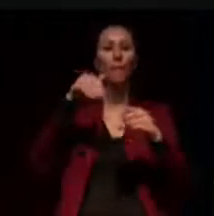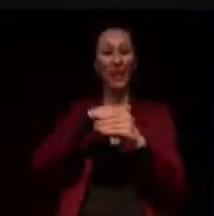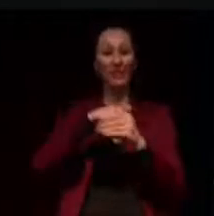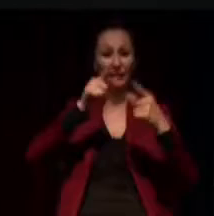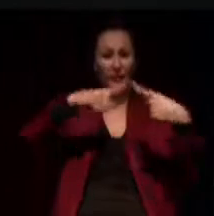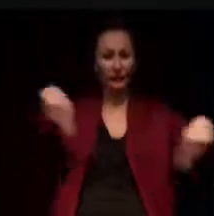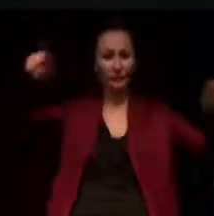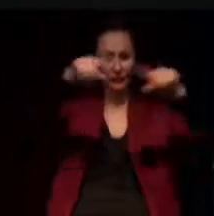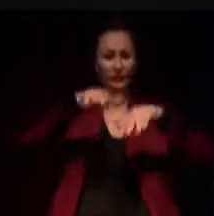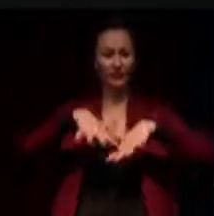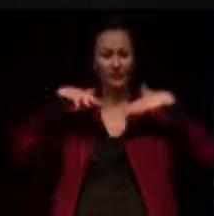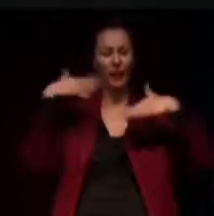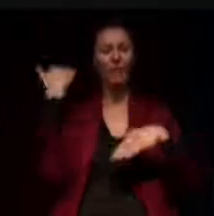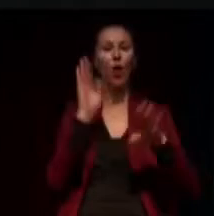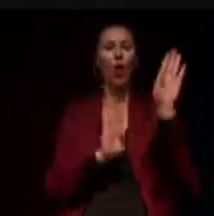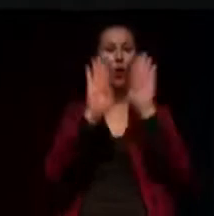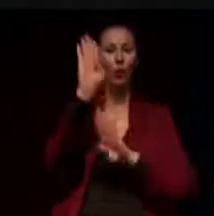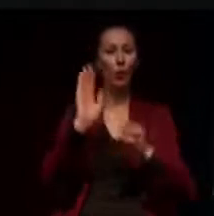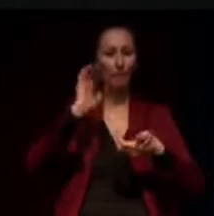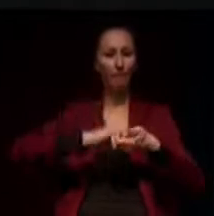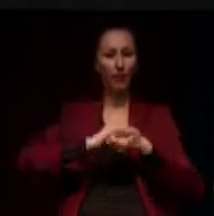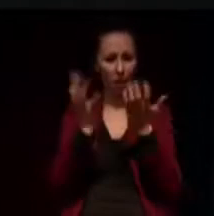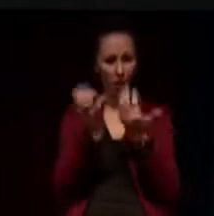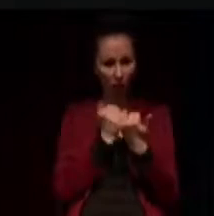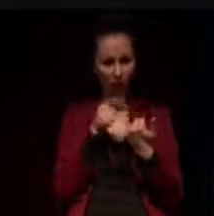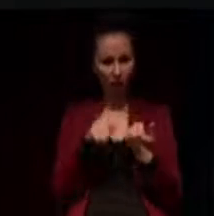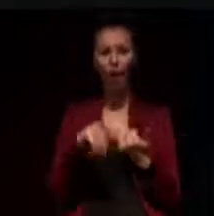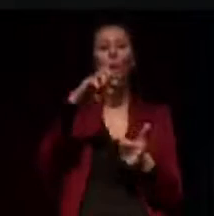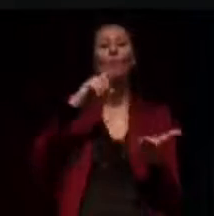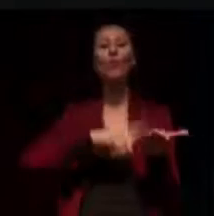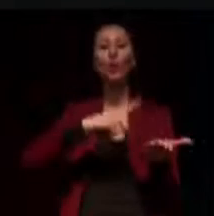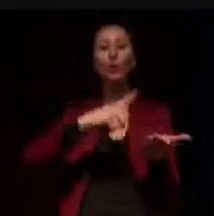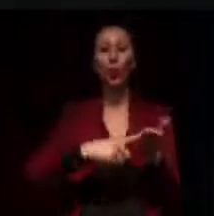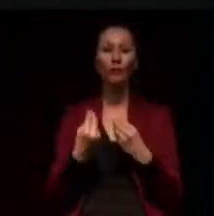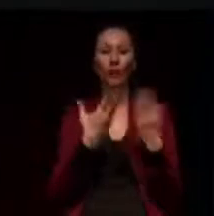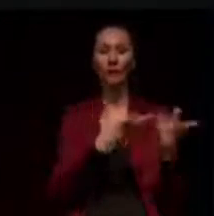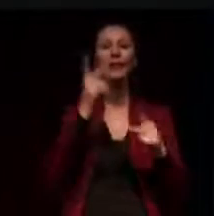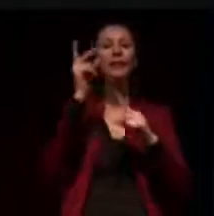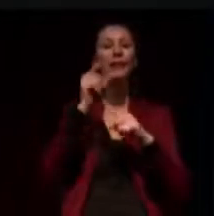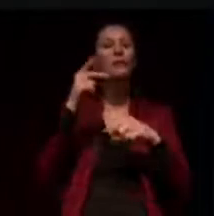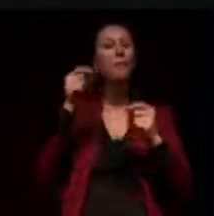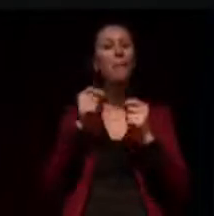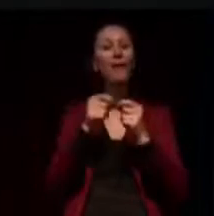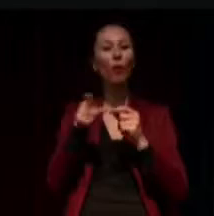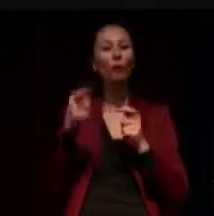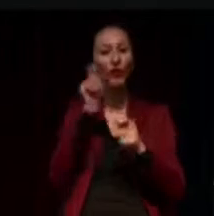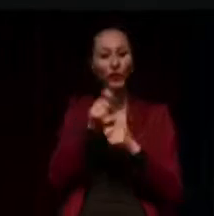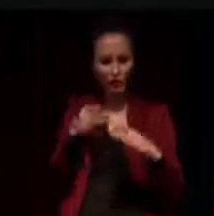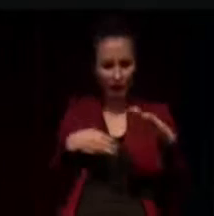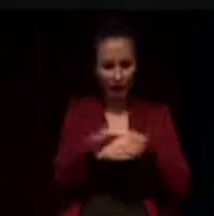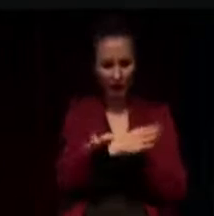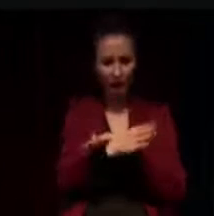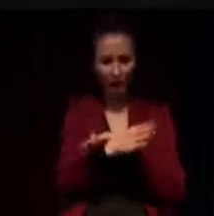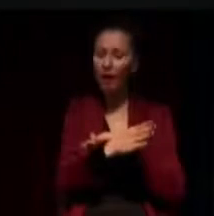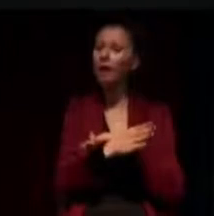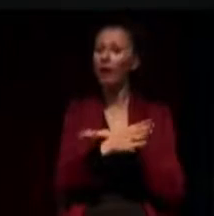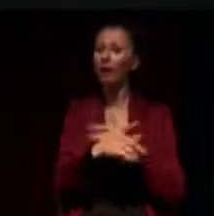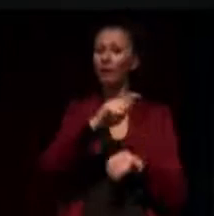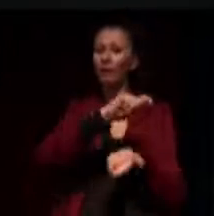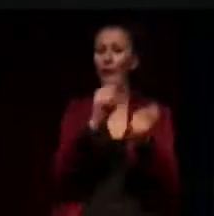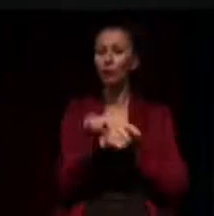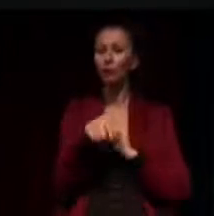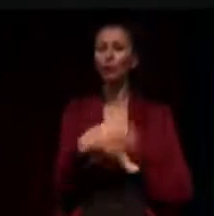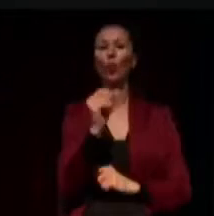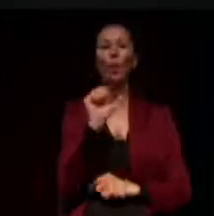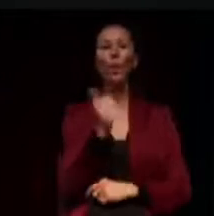bu şeyi almıştık, biliyorsunuz oy birliğiyle alınan bir karar sonucu, protokolü de verdik. İzbeton işin içine girince maç değişti arkadaşlar. Bu